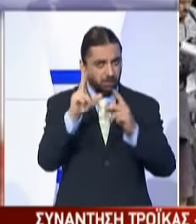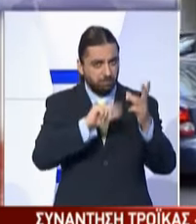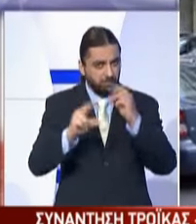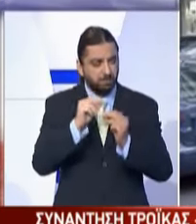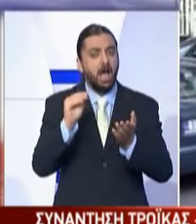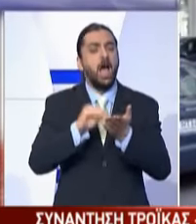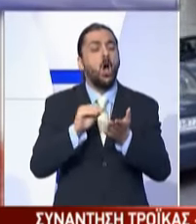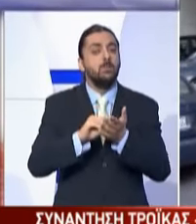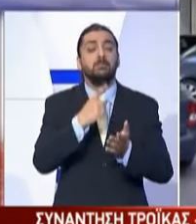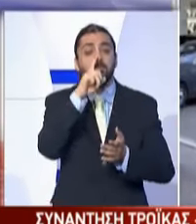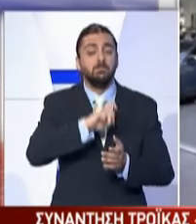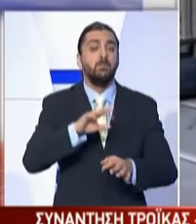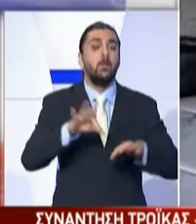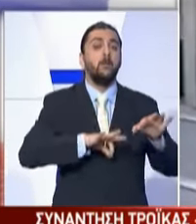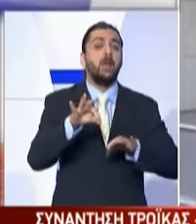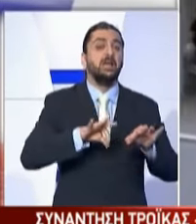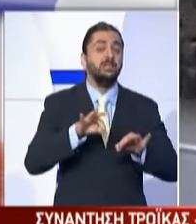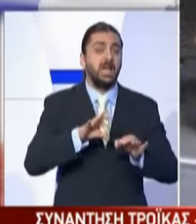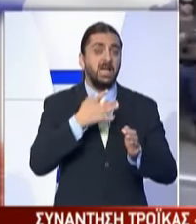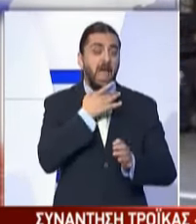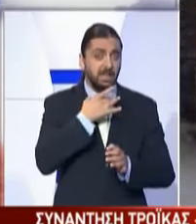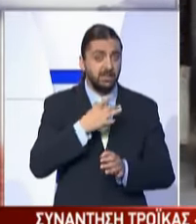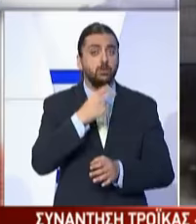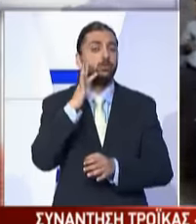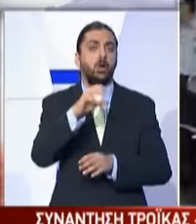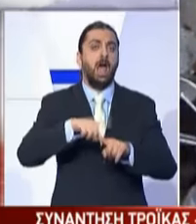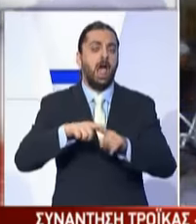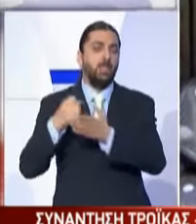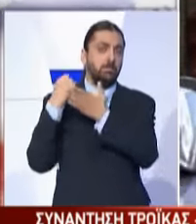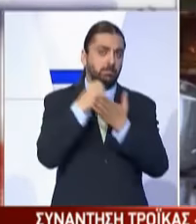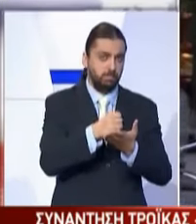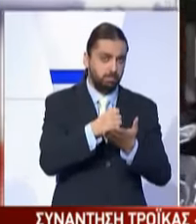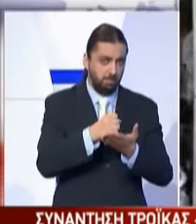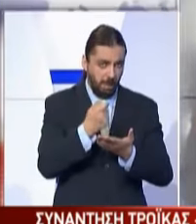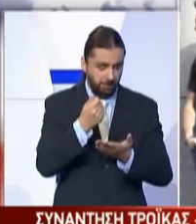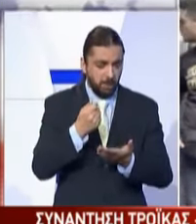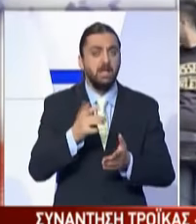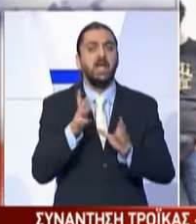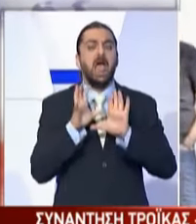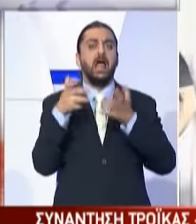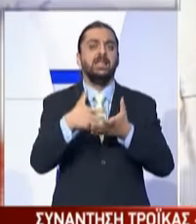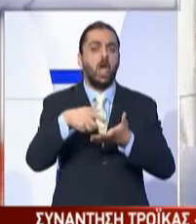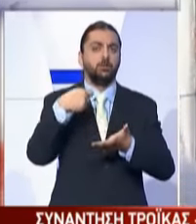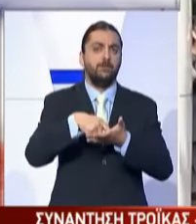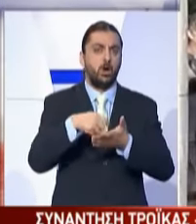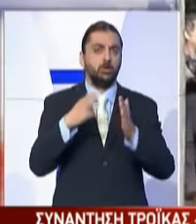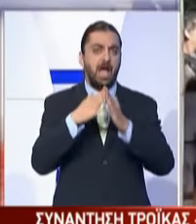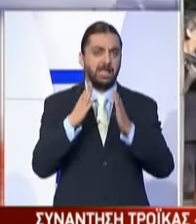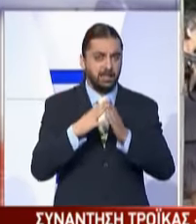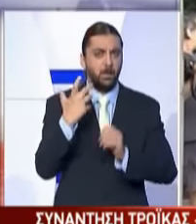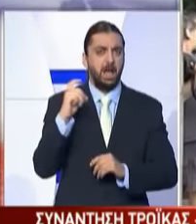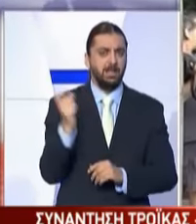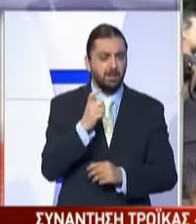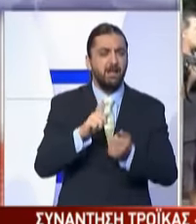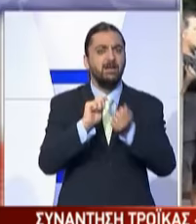τα προεπαιτούμενα μέτρα για τη δόση του Ιουνίου, ο ενιαίος φόρος ακινήτων, τα στοιχεία του προϋπολογισμού για το πεντάμηνο και οι